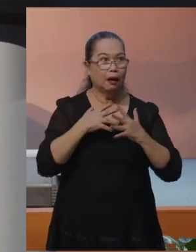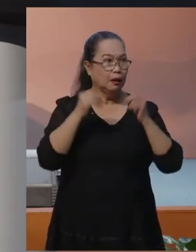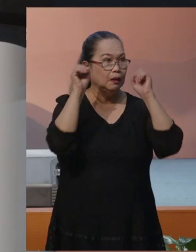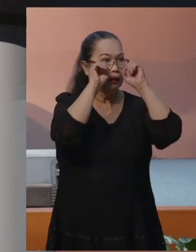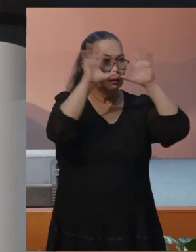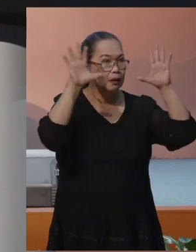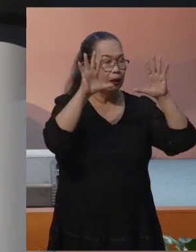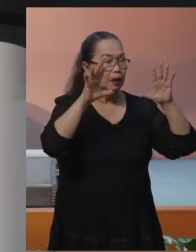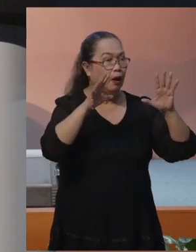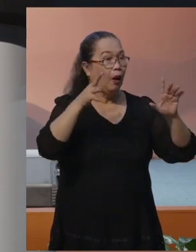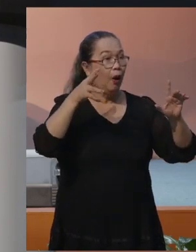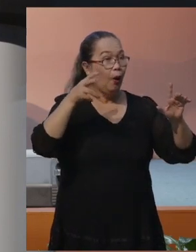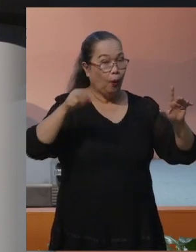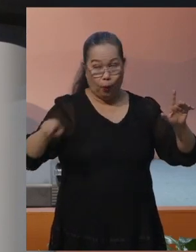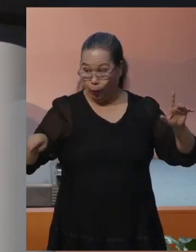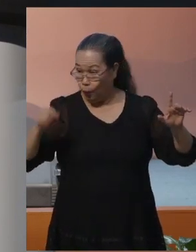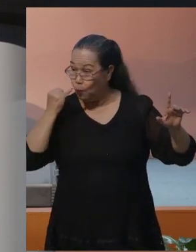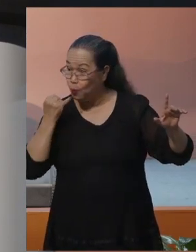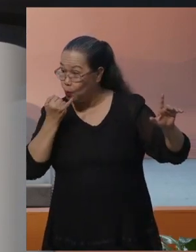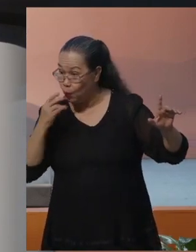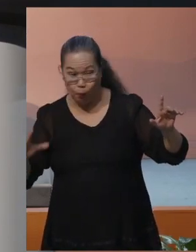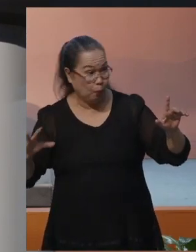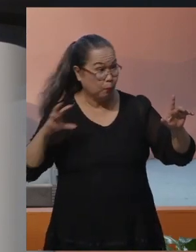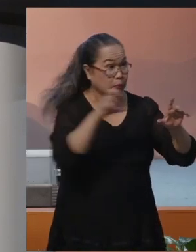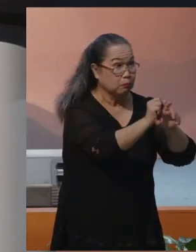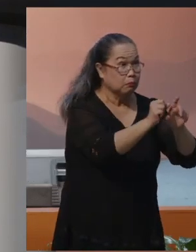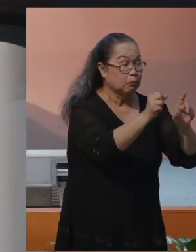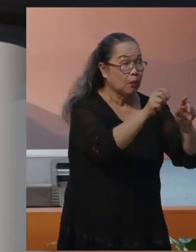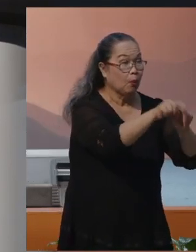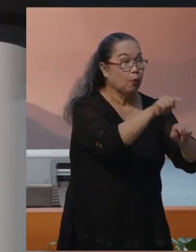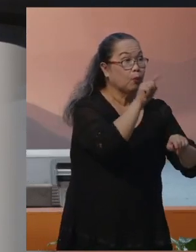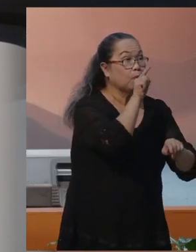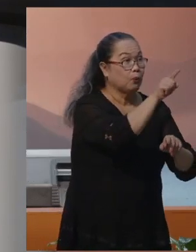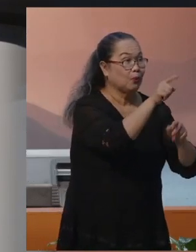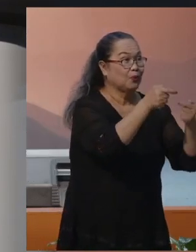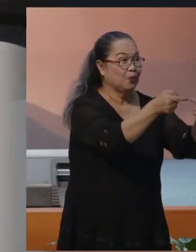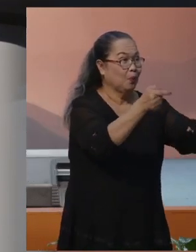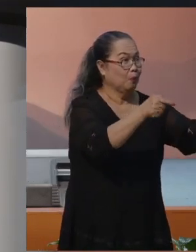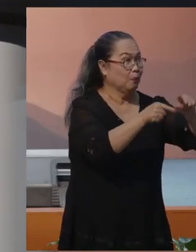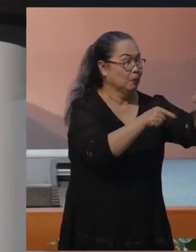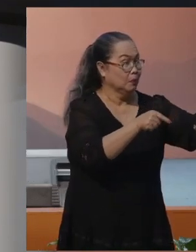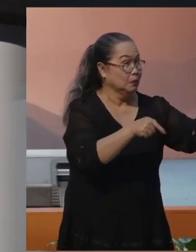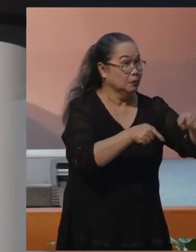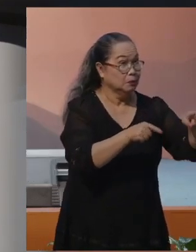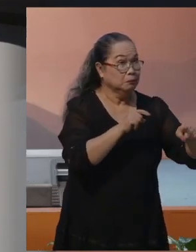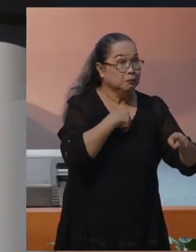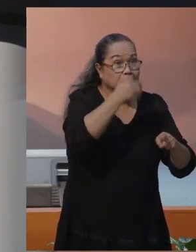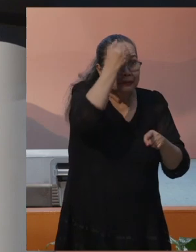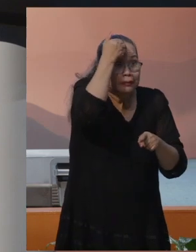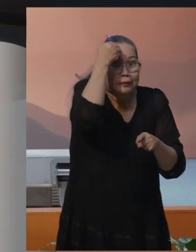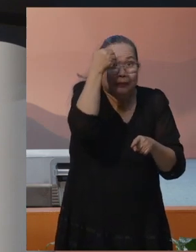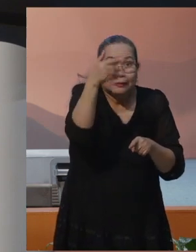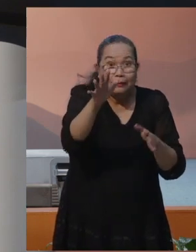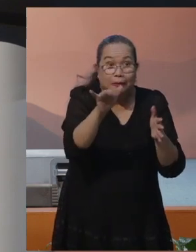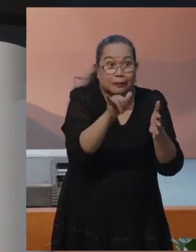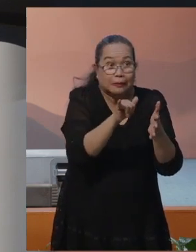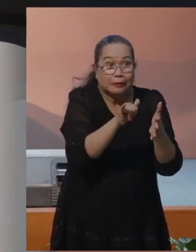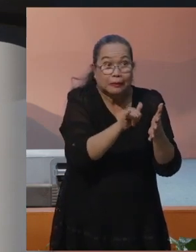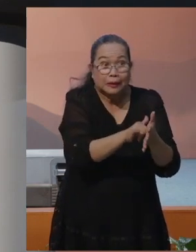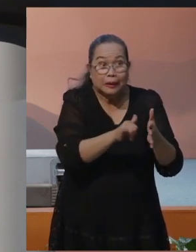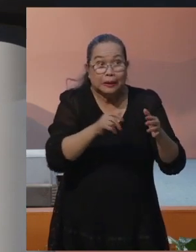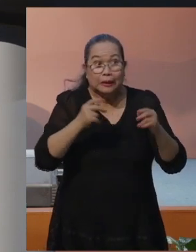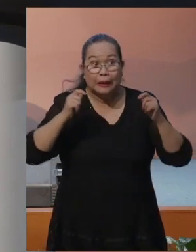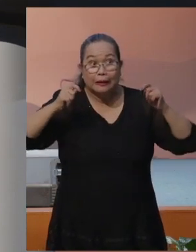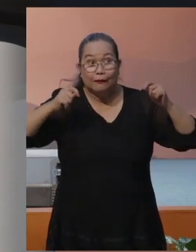sa surprise attack ng Israel na mabilis na kumilos laban sa kanila. Hindi siguro nila inaasahan na